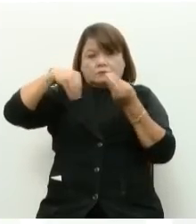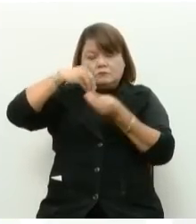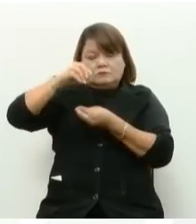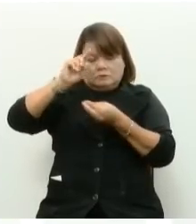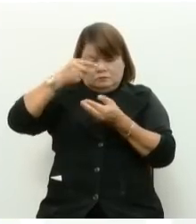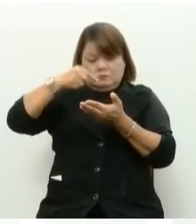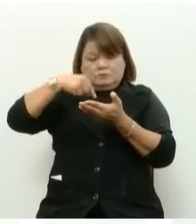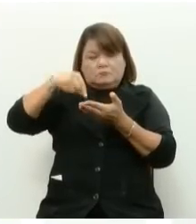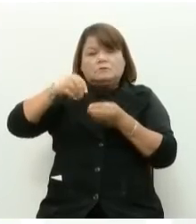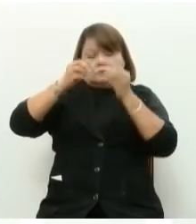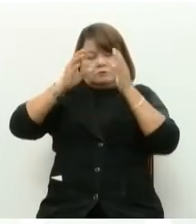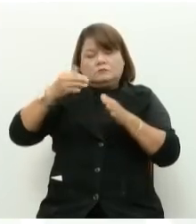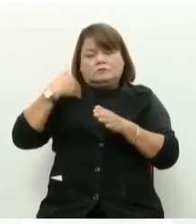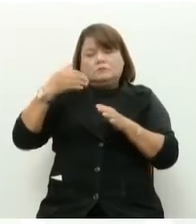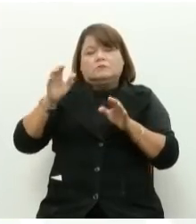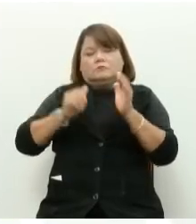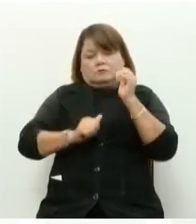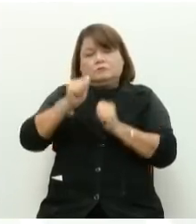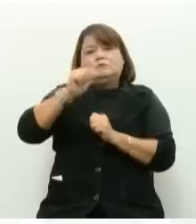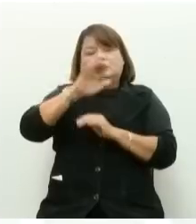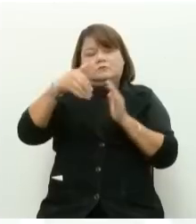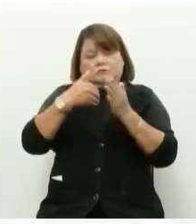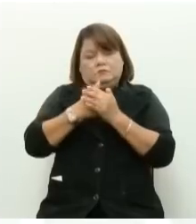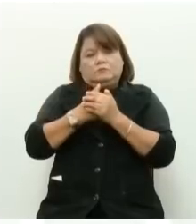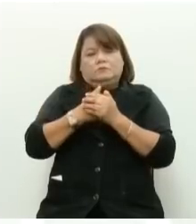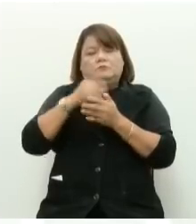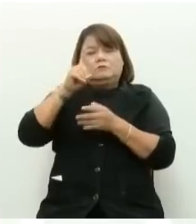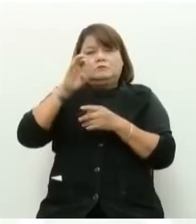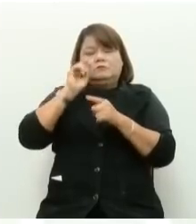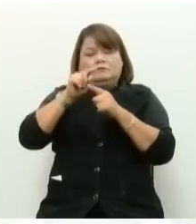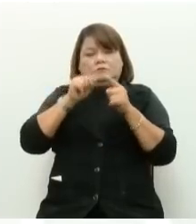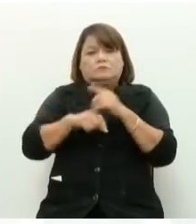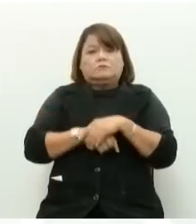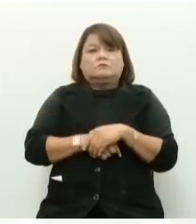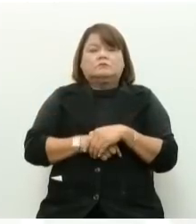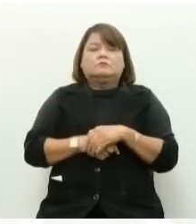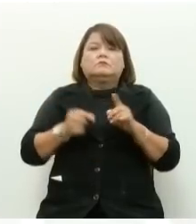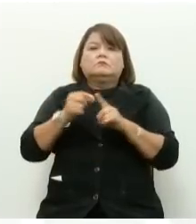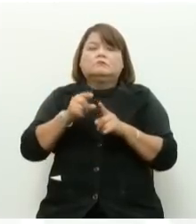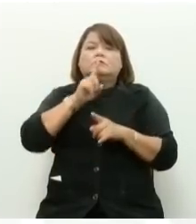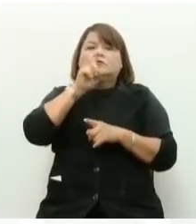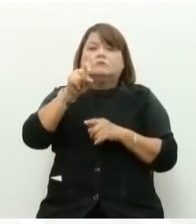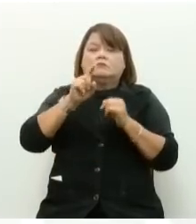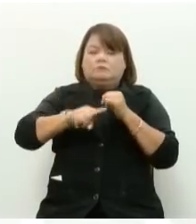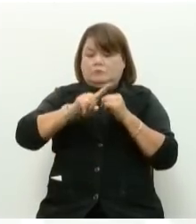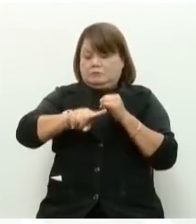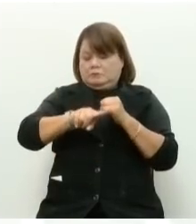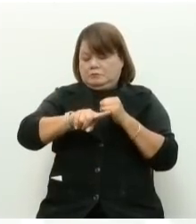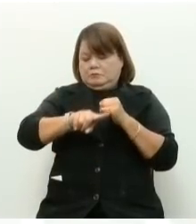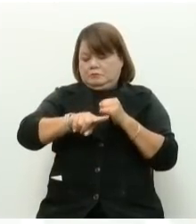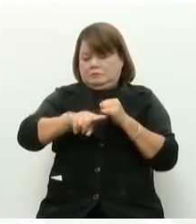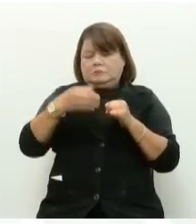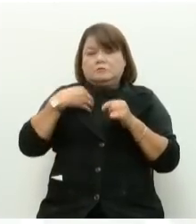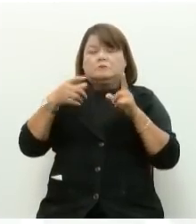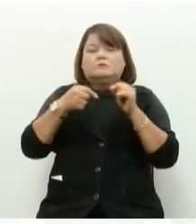ณครูเราจะได้ไม่มีข้อสะดุดแล้วก็ได้ผ่านอย่าง 100% มากขึ้นนะคะขอคำถามสุดท้ายนะคะตอนนี้มีประเด็นนึง